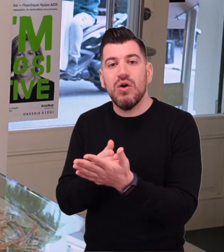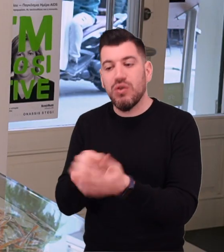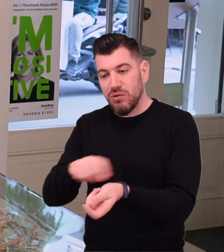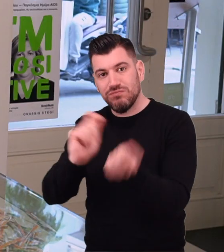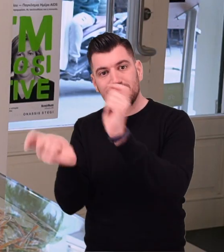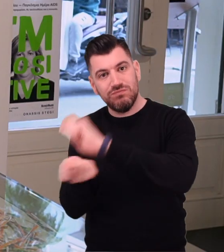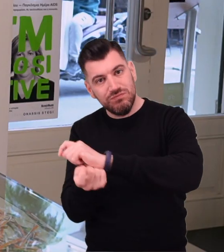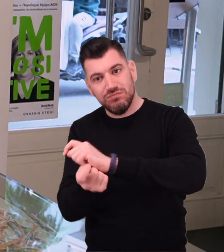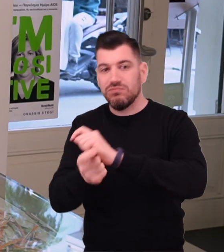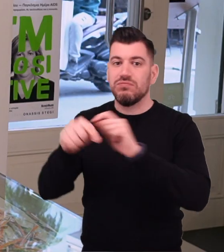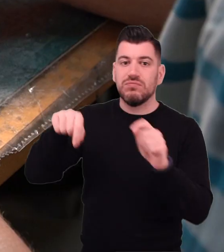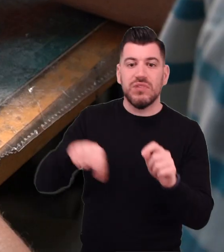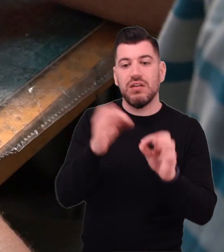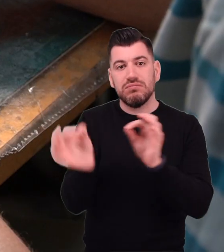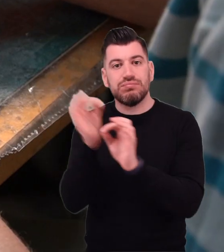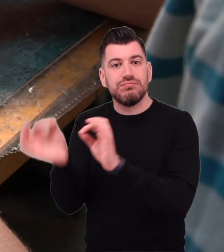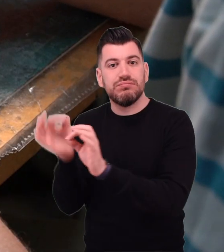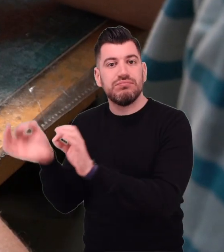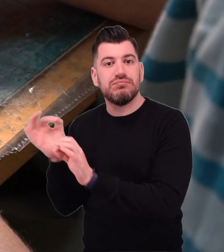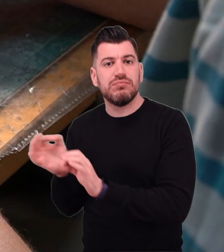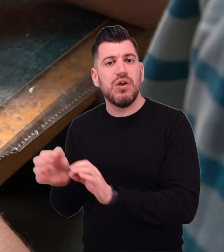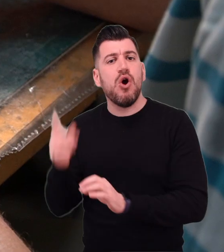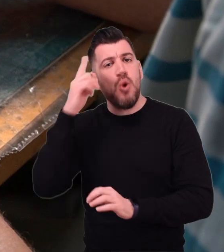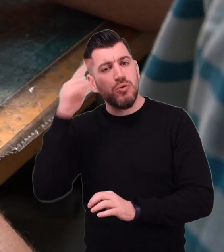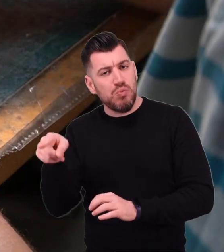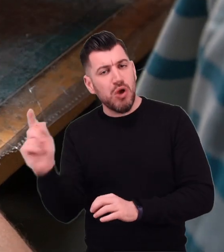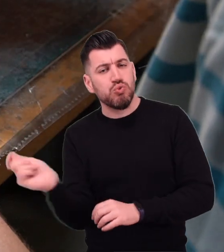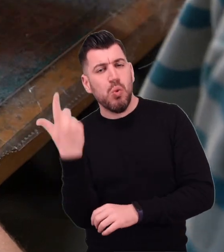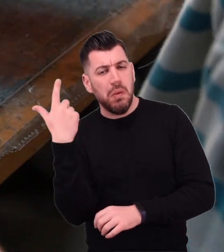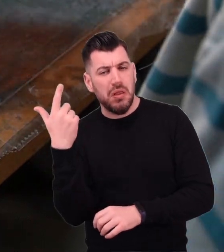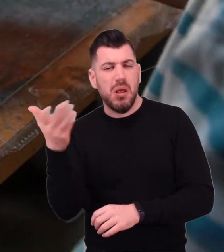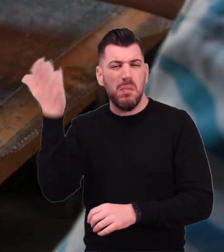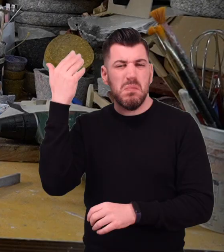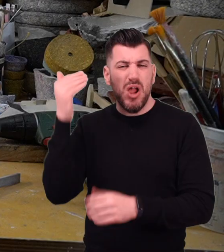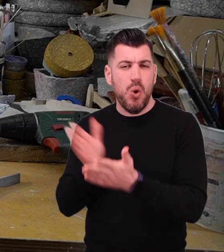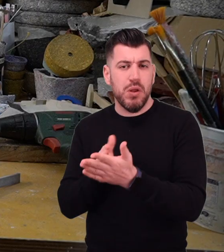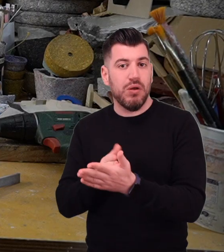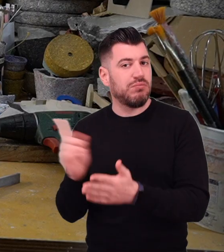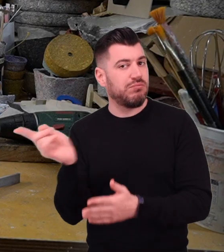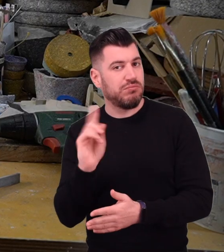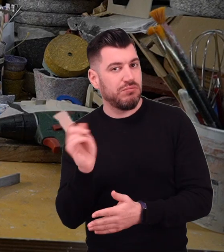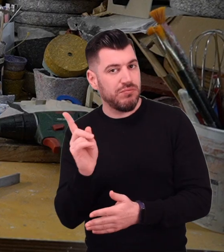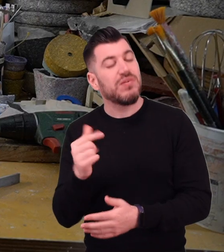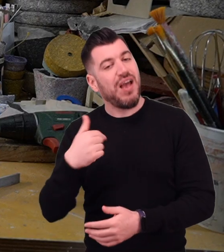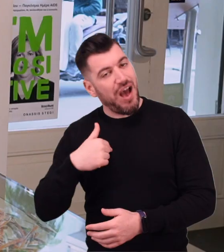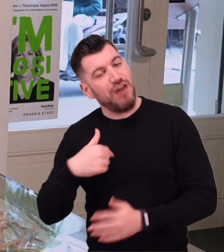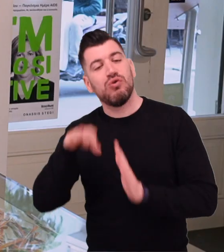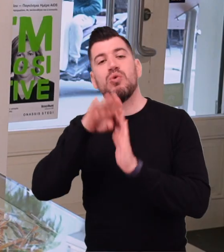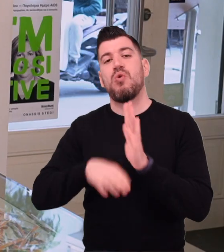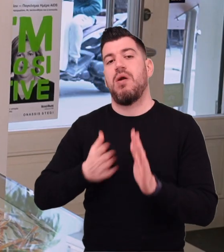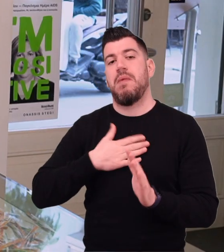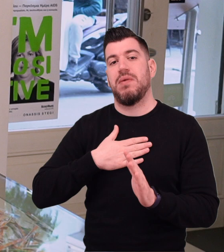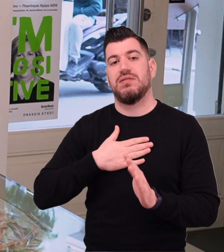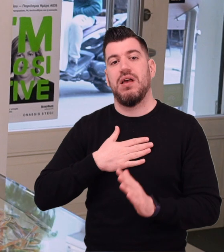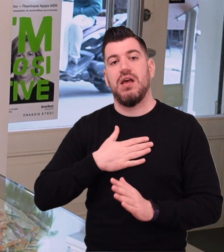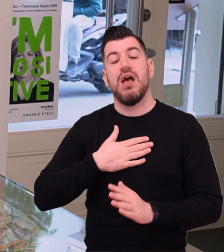υλικό που για πολλούς είναι σκουπίδι, έτσι, ένα παλιό περιοδικό. Αυτό είναι το πρόγραμμά μας στο Σχεδία Art, ένα